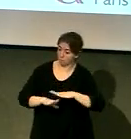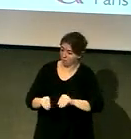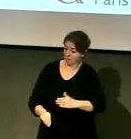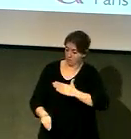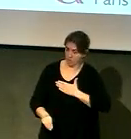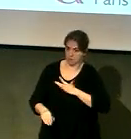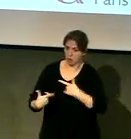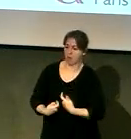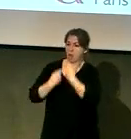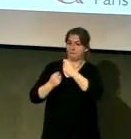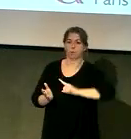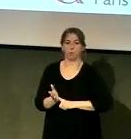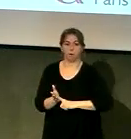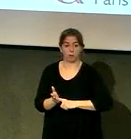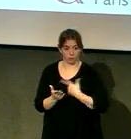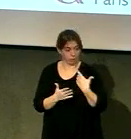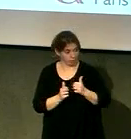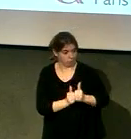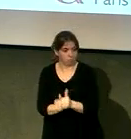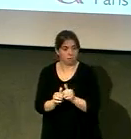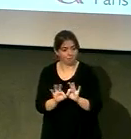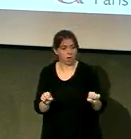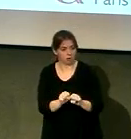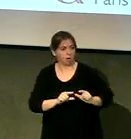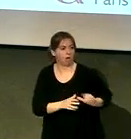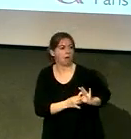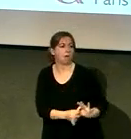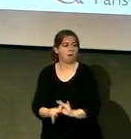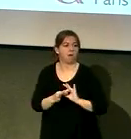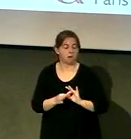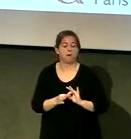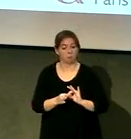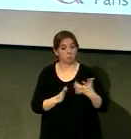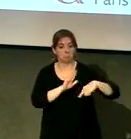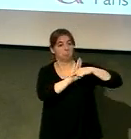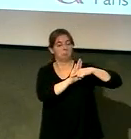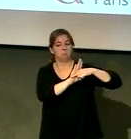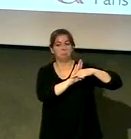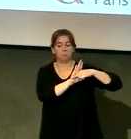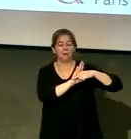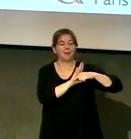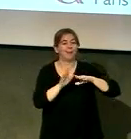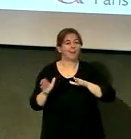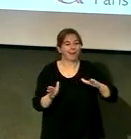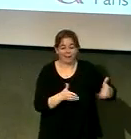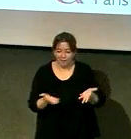sœurs. Or, dans la réalité, parce que c'est facile sur aucun point de vue,